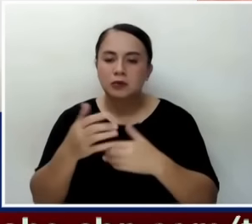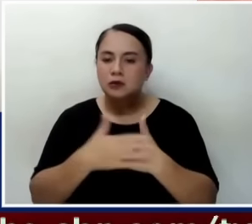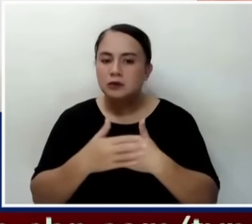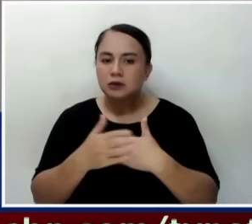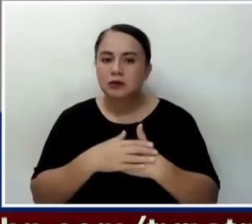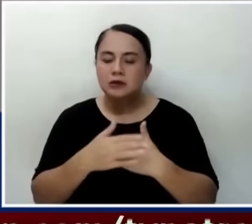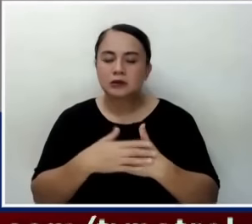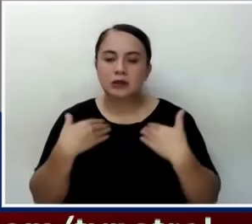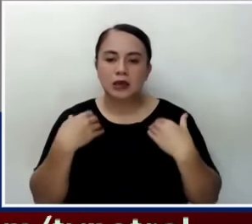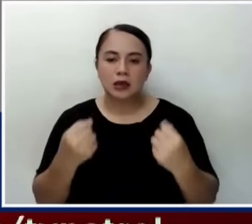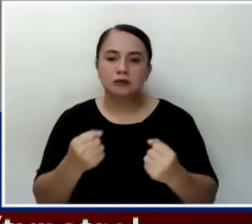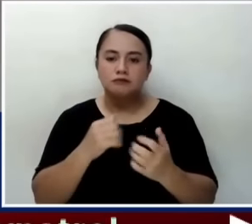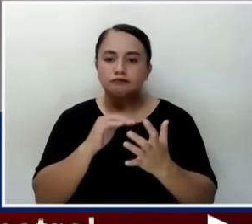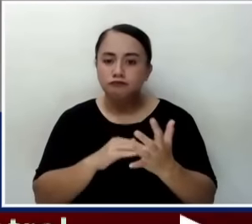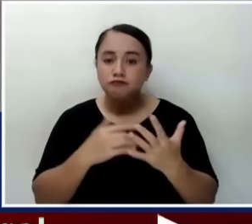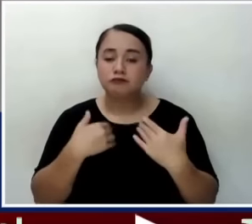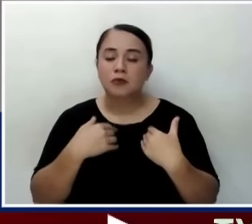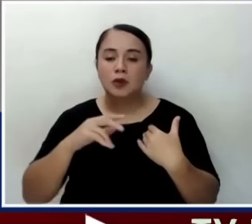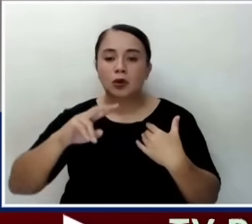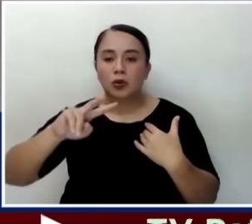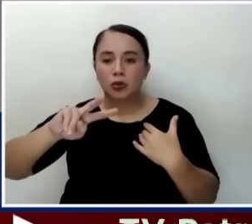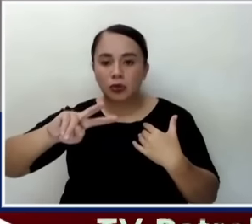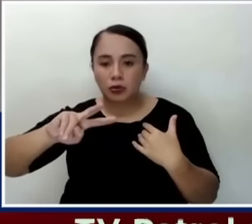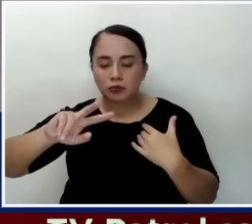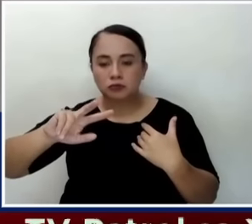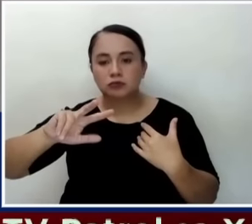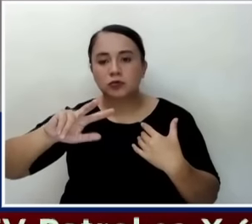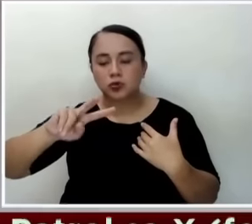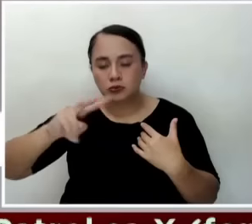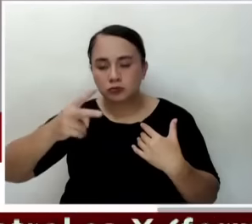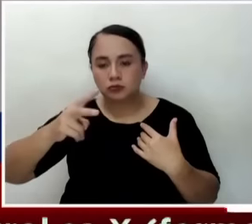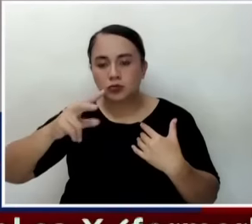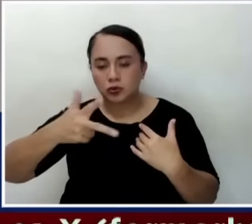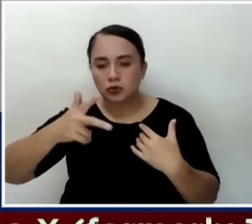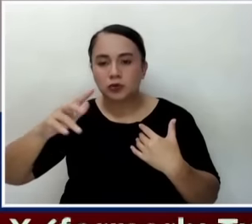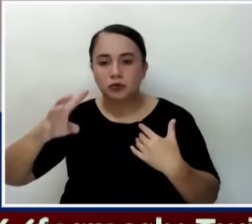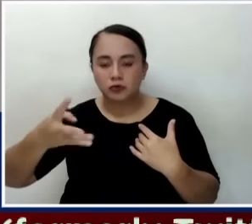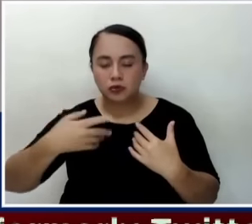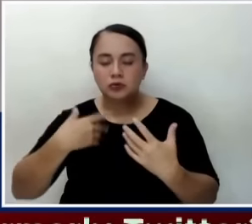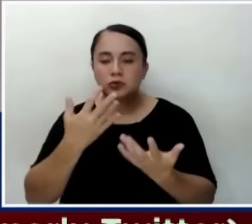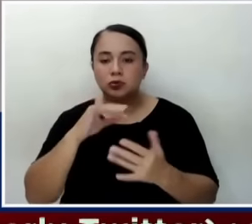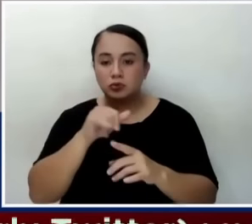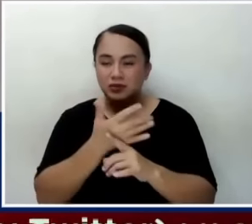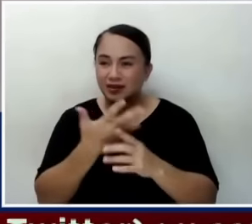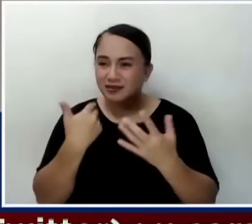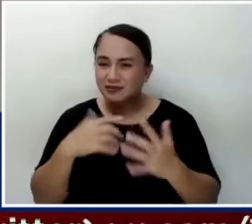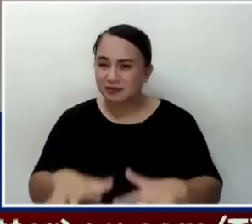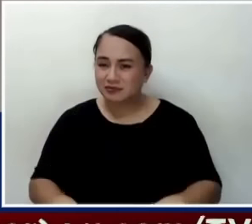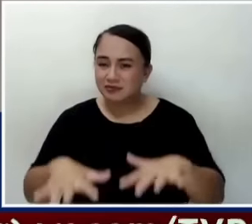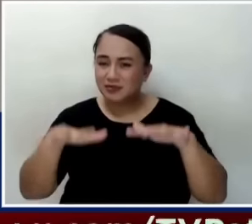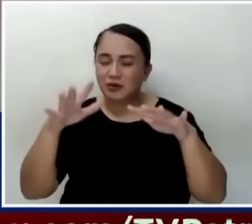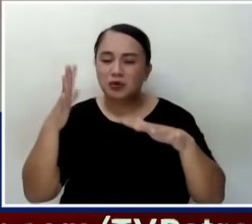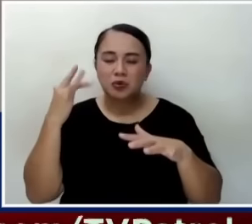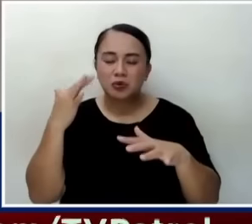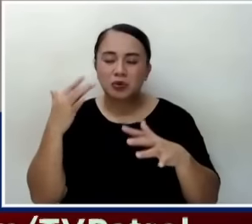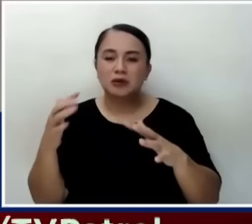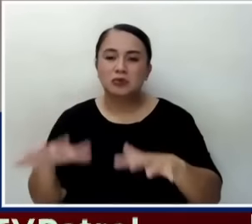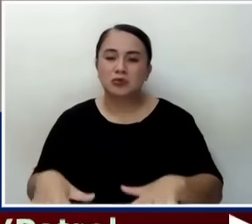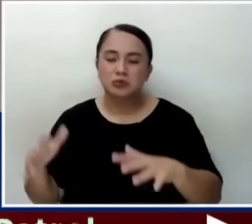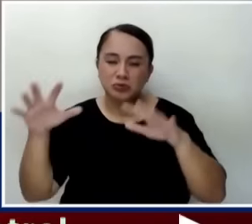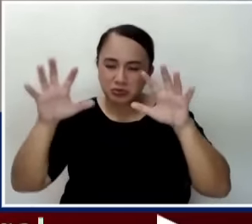health center. Sa 3rd and 4th weeks ng Hulyo, kung kailan naganap ang malawakang pagbaha dahil sa habagat,